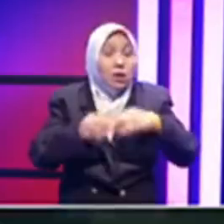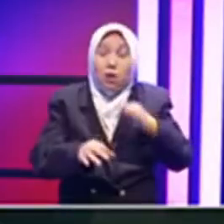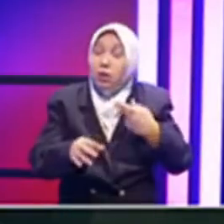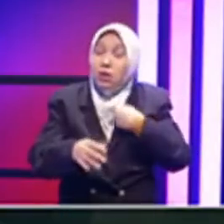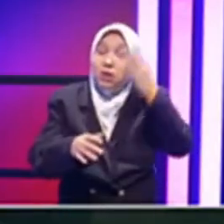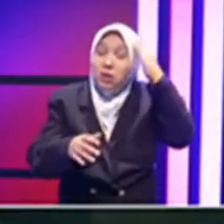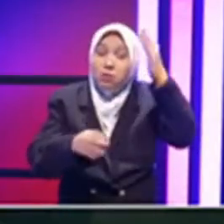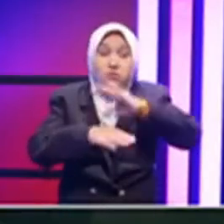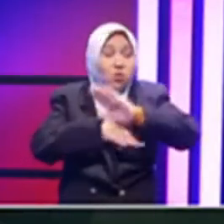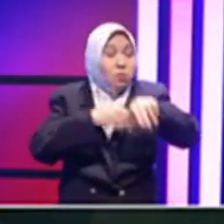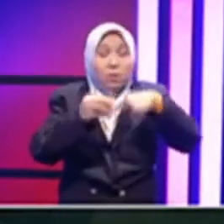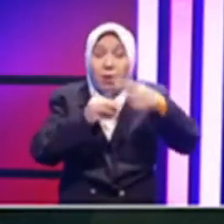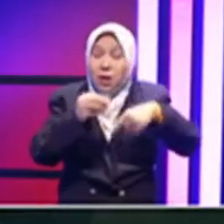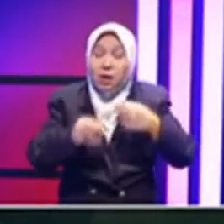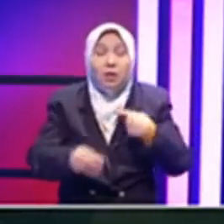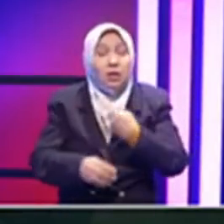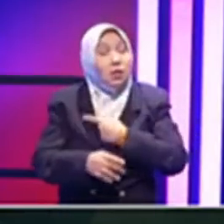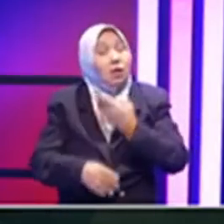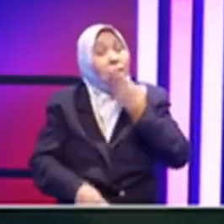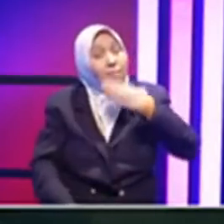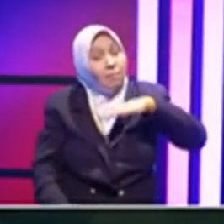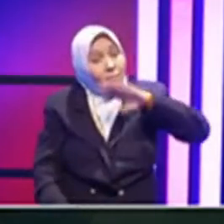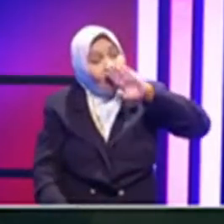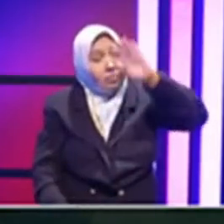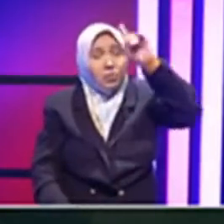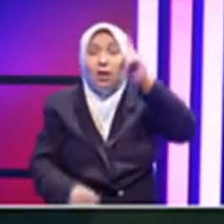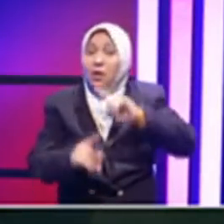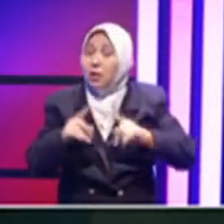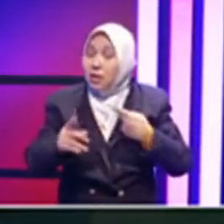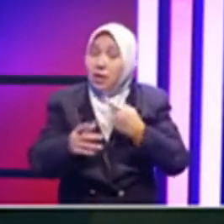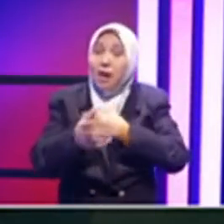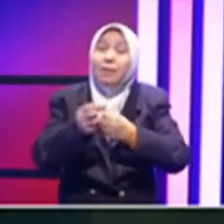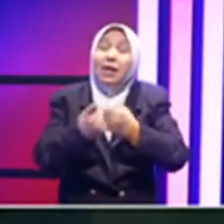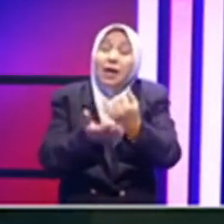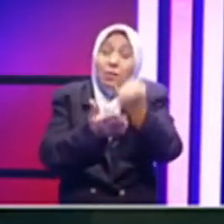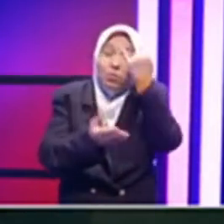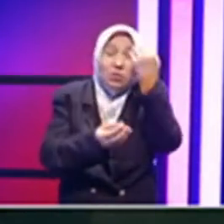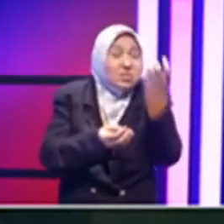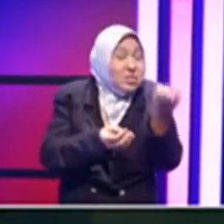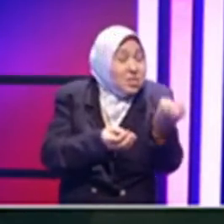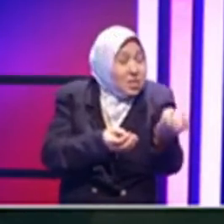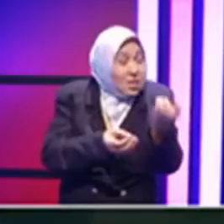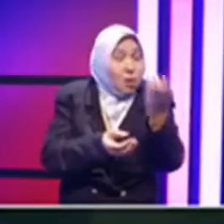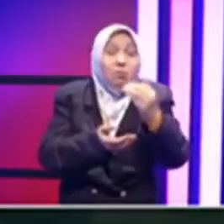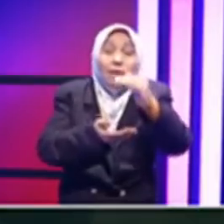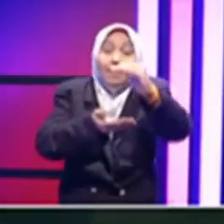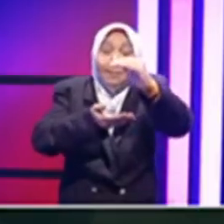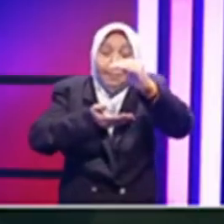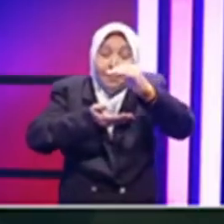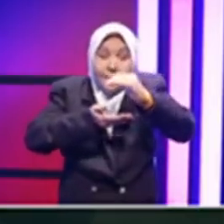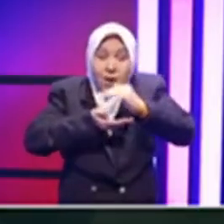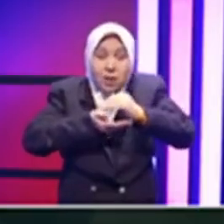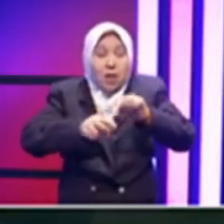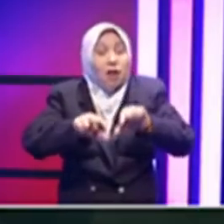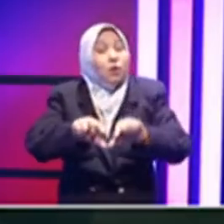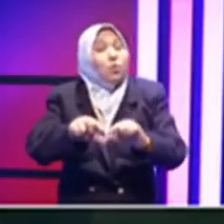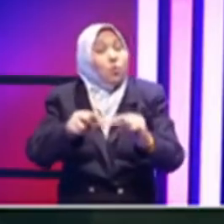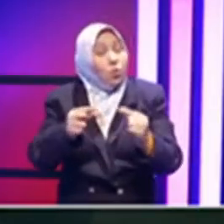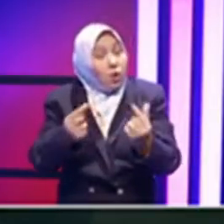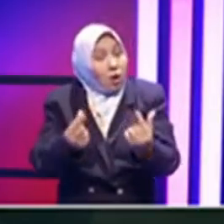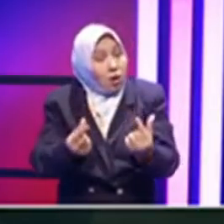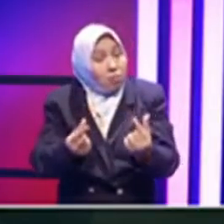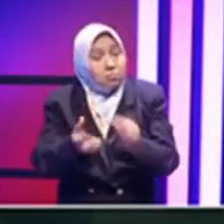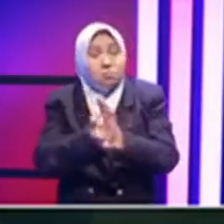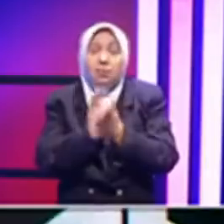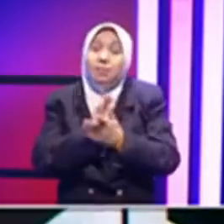perkara, kita akan bersyukur. Tetapi kita dapat ilmu sedikit pun, Allah bekalkan dalam apa? Wal Quranil Majid.